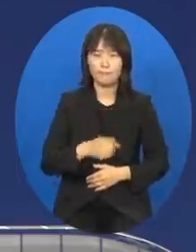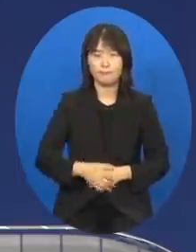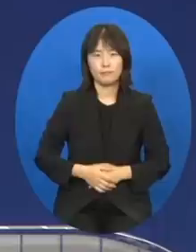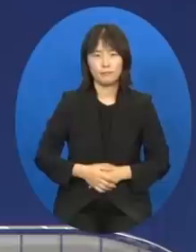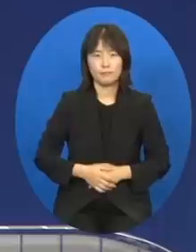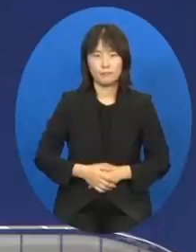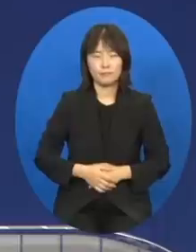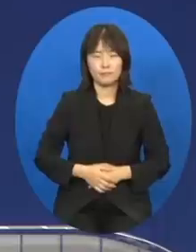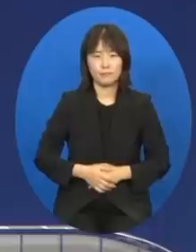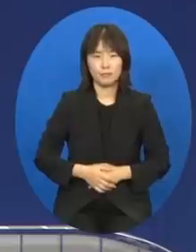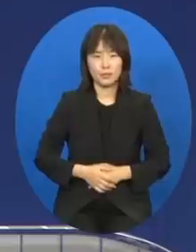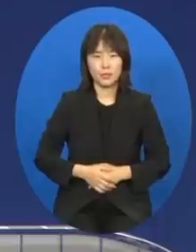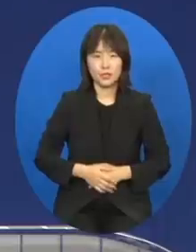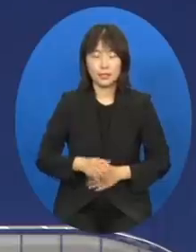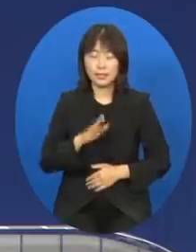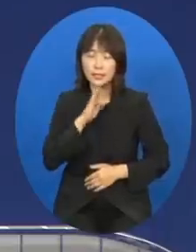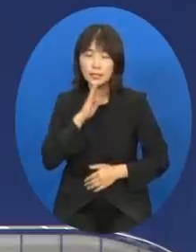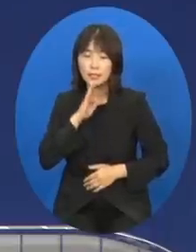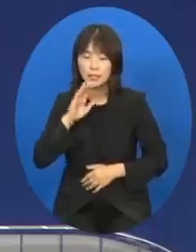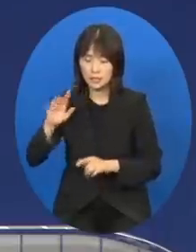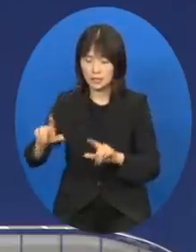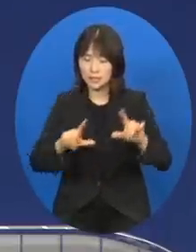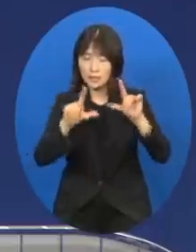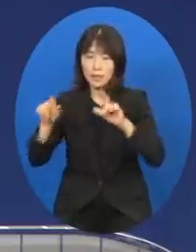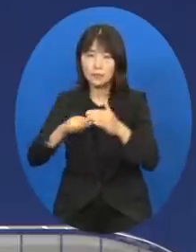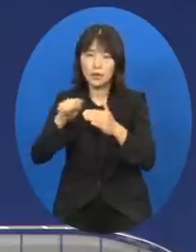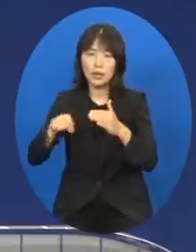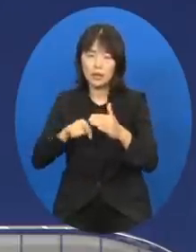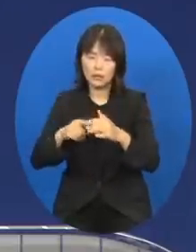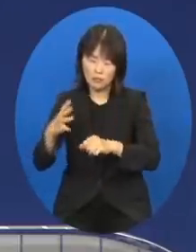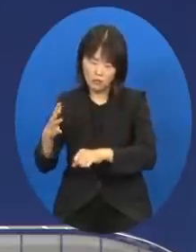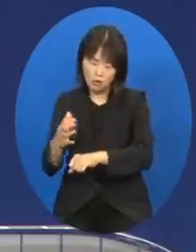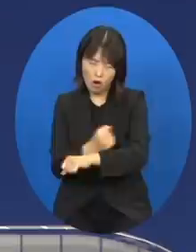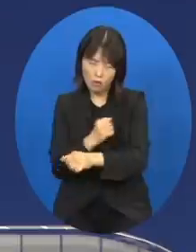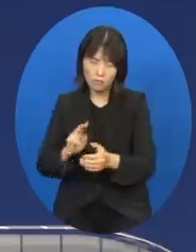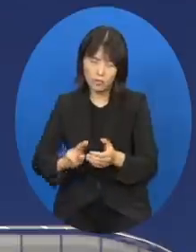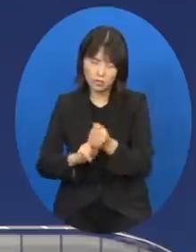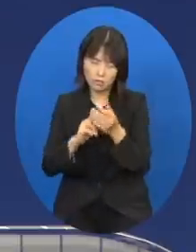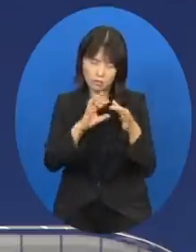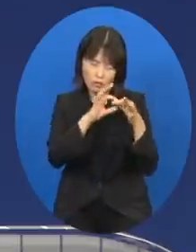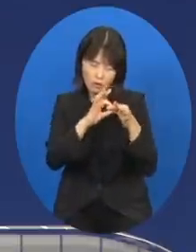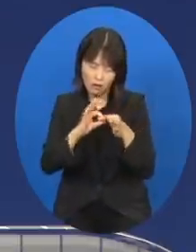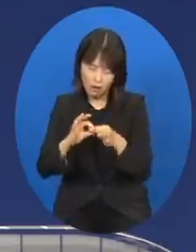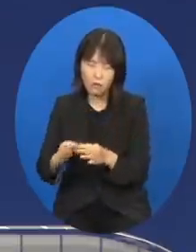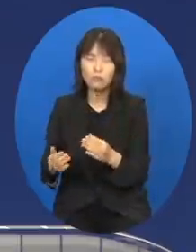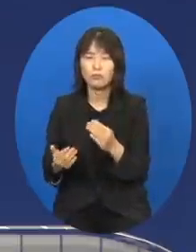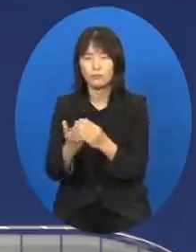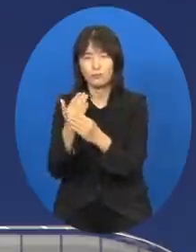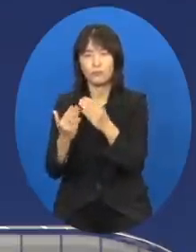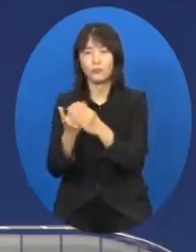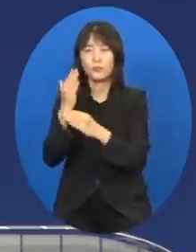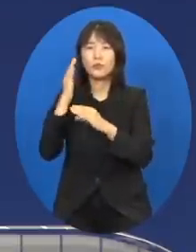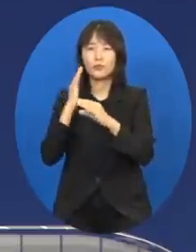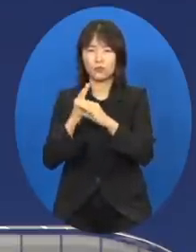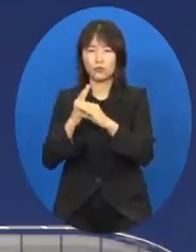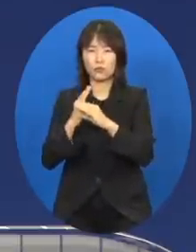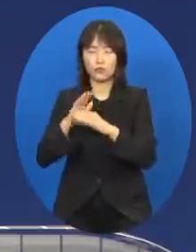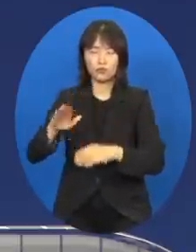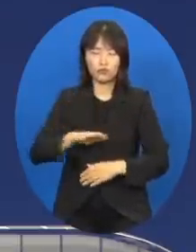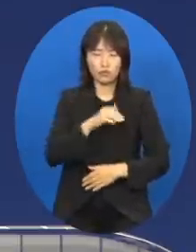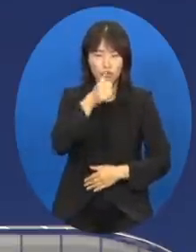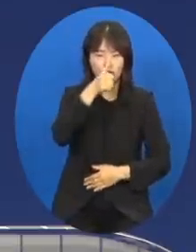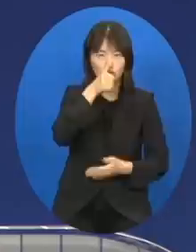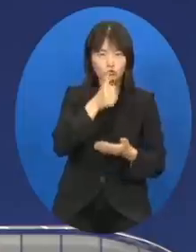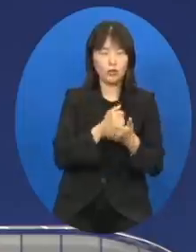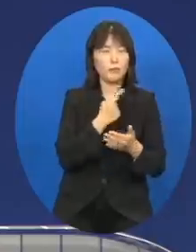말을 하지만 실제로 우리의 삶에는 엄청난 기적이 계속 일어나고 있는 거예요. 우리가 죄를 지었을